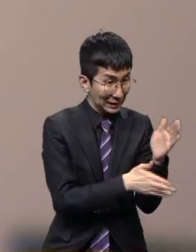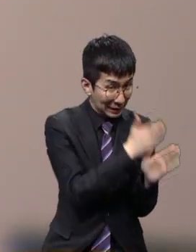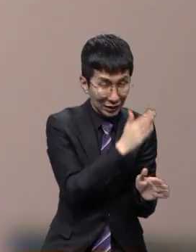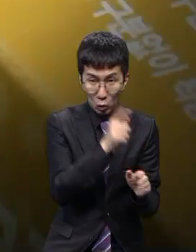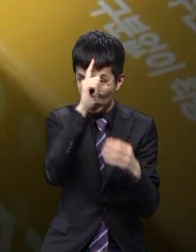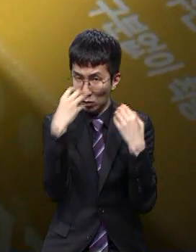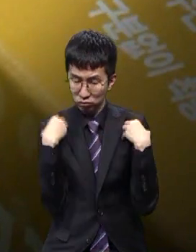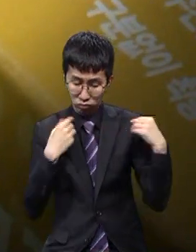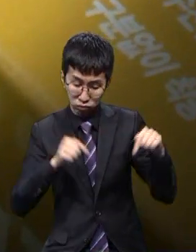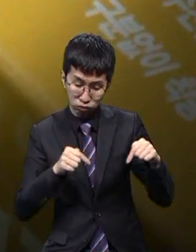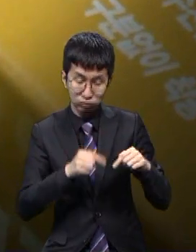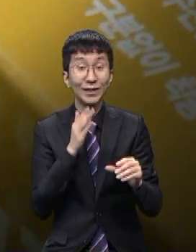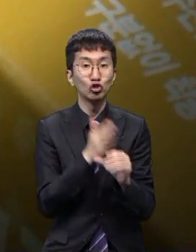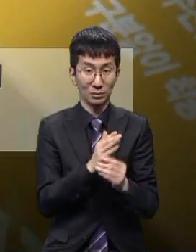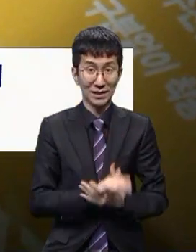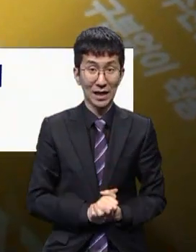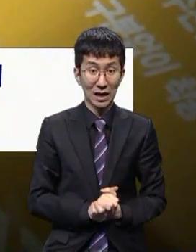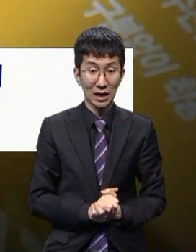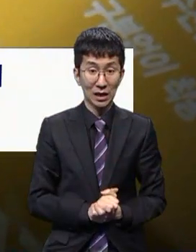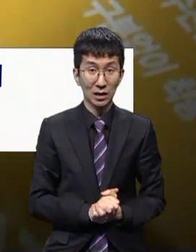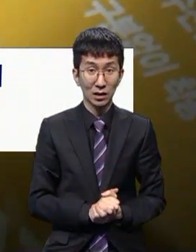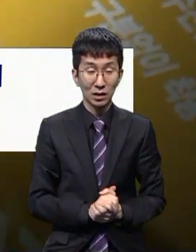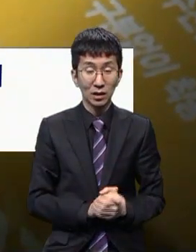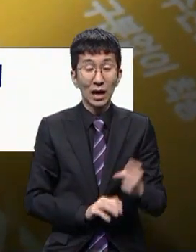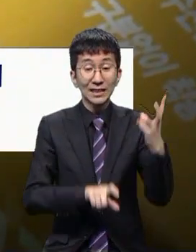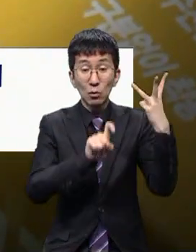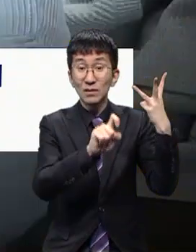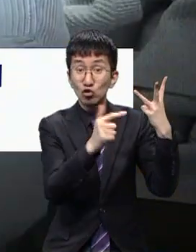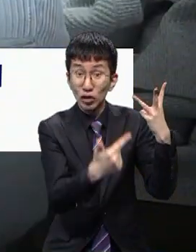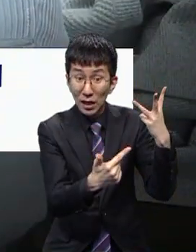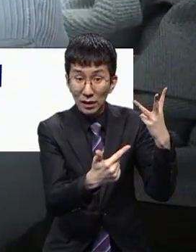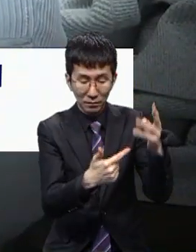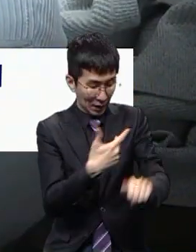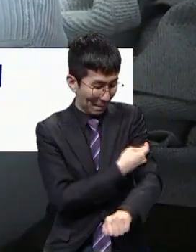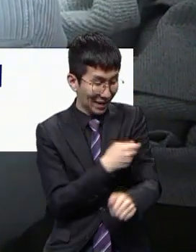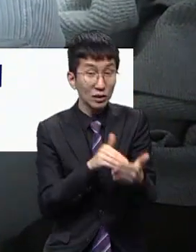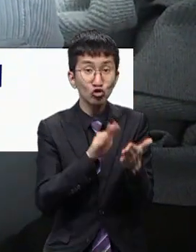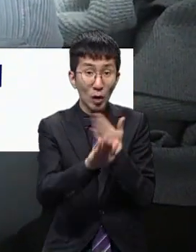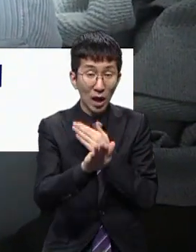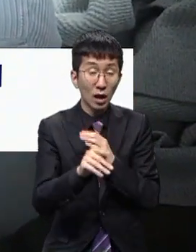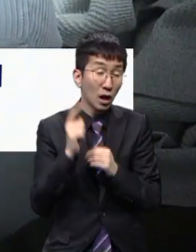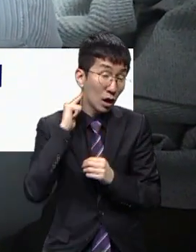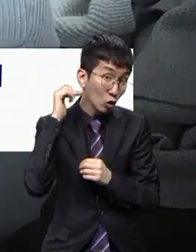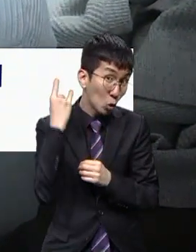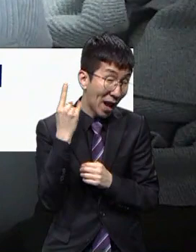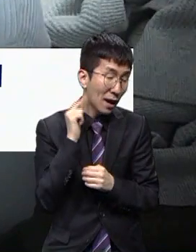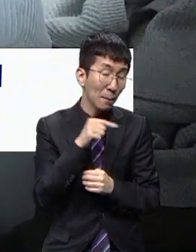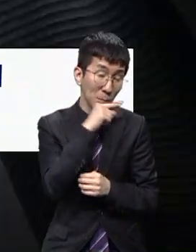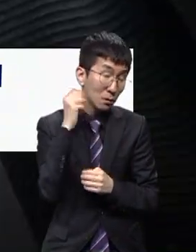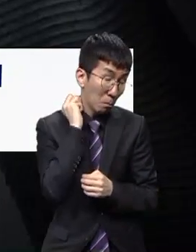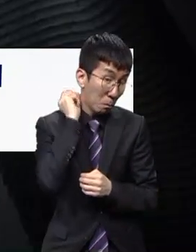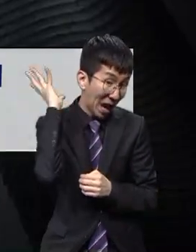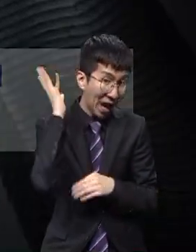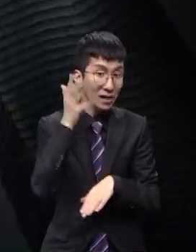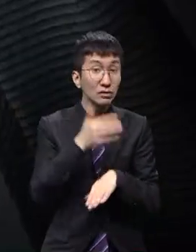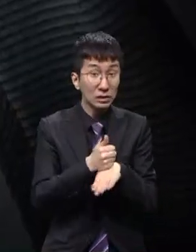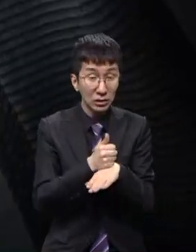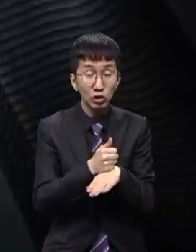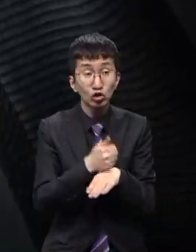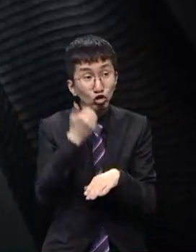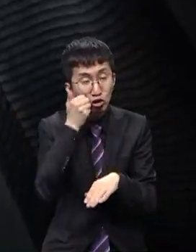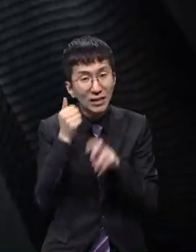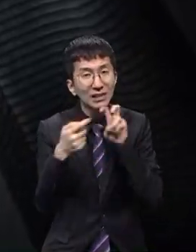있습니다. 한편 지난달 16일 백신 접종 후 뇌출혈이 발생한 20대 공무원은 백신 인과성은 조사